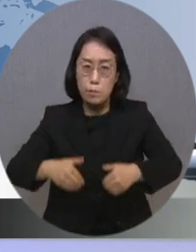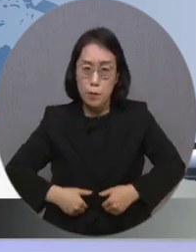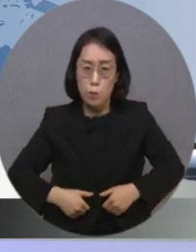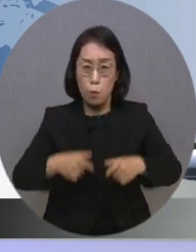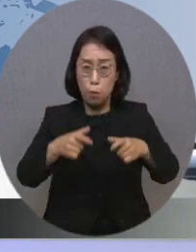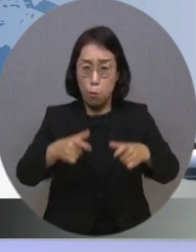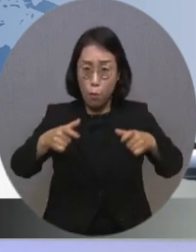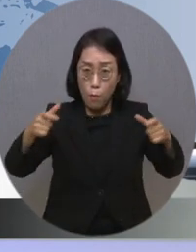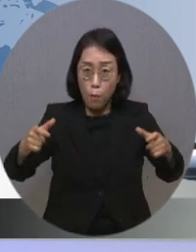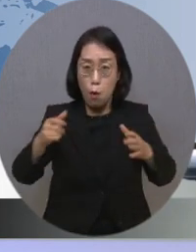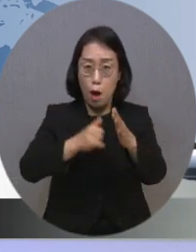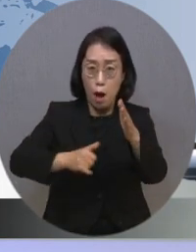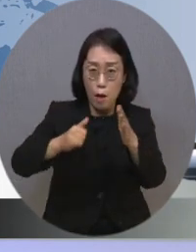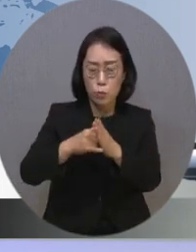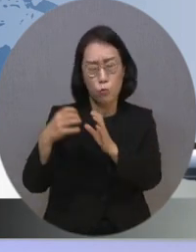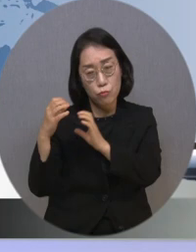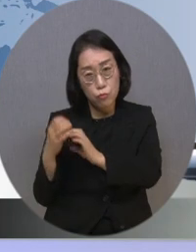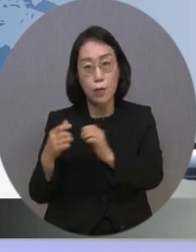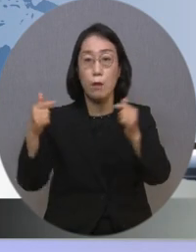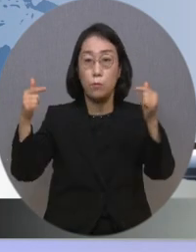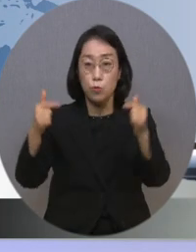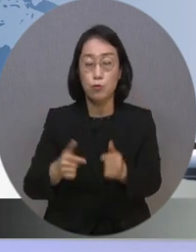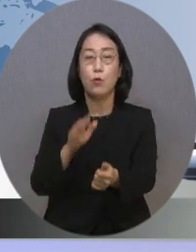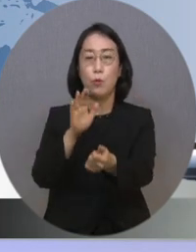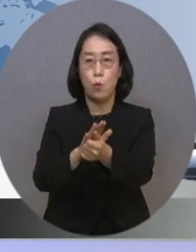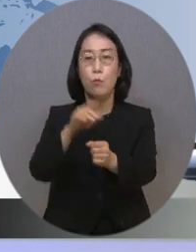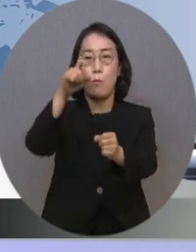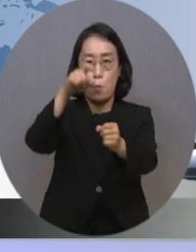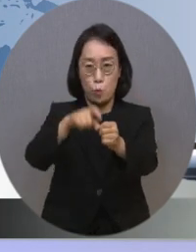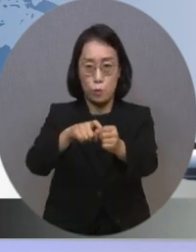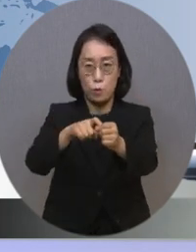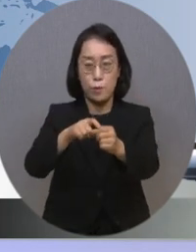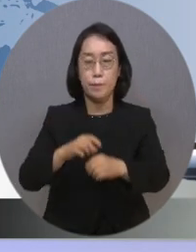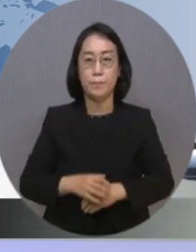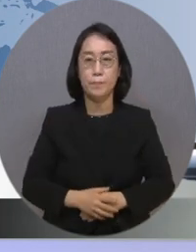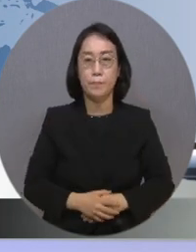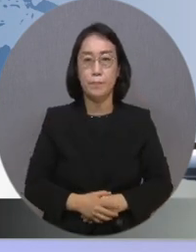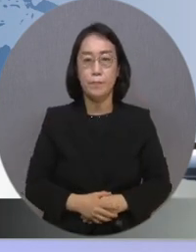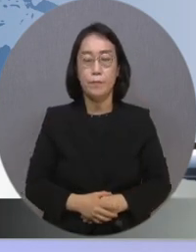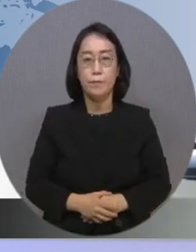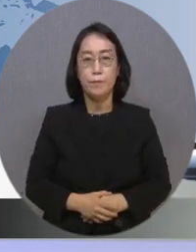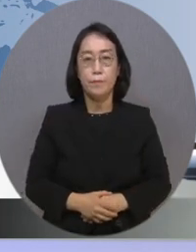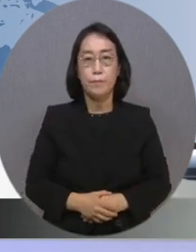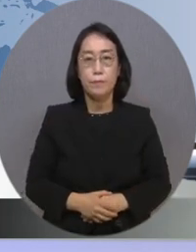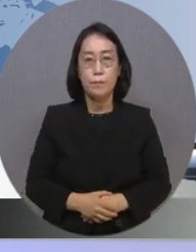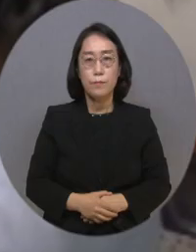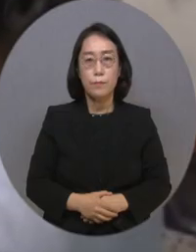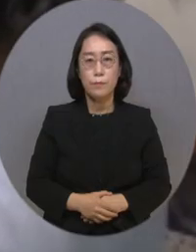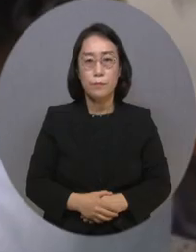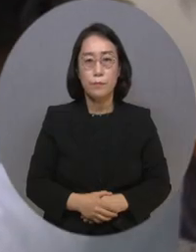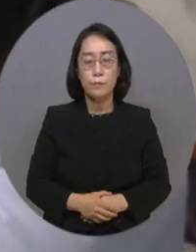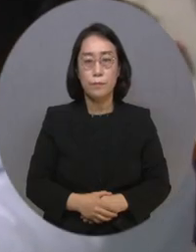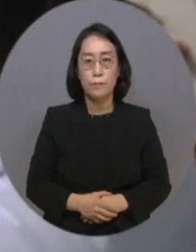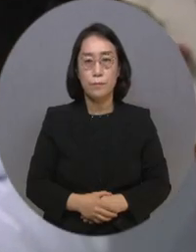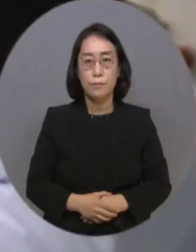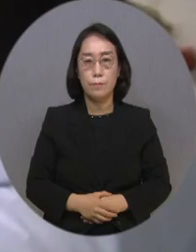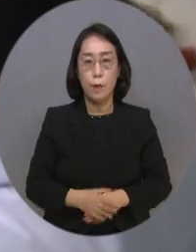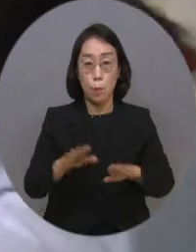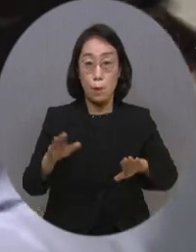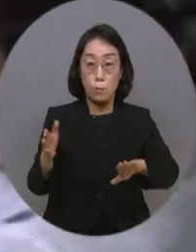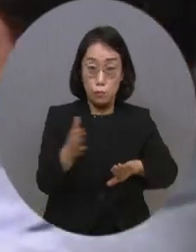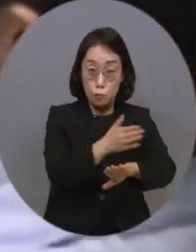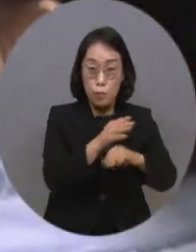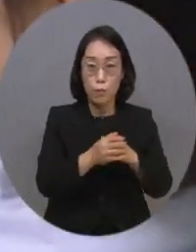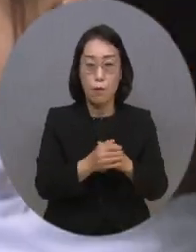가정의 양육부담을 줄이겠다는 목표인데요 그 자세한 소식 전해드립니다 이달부터